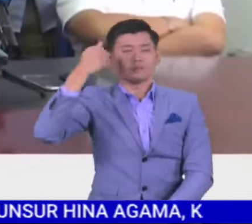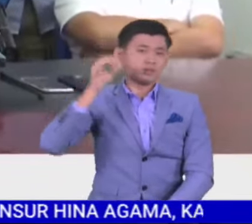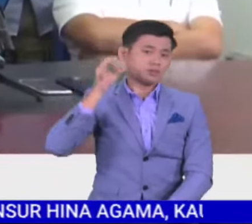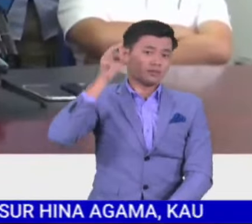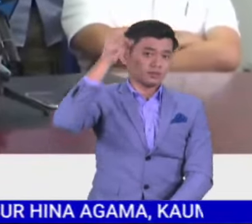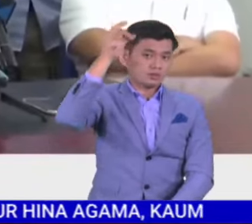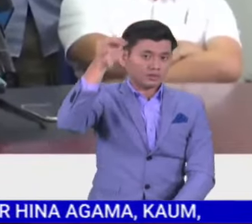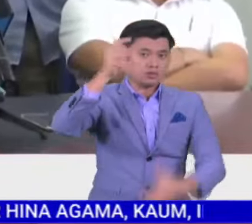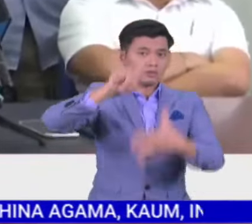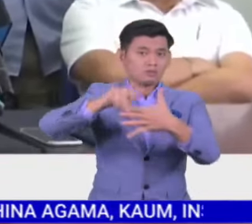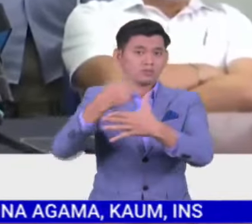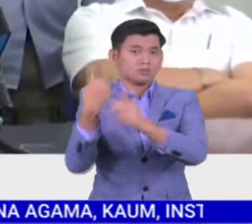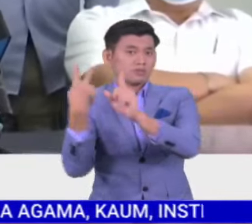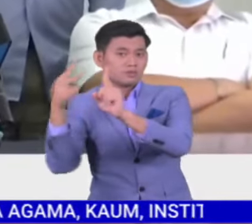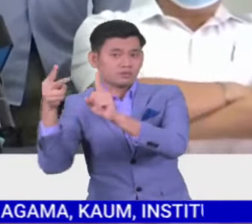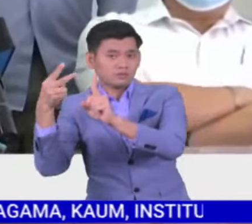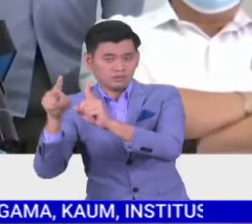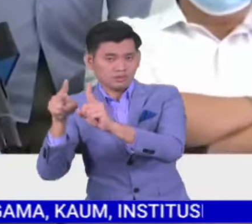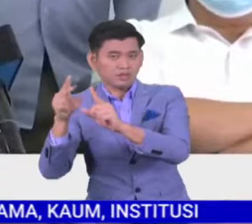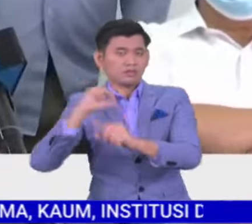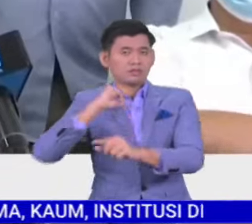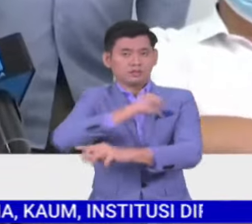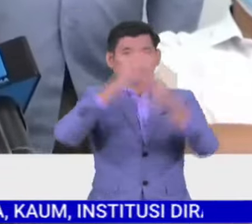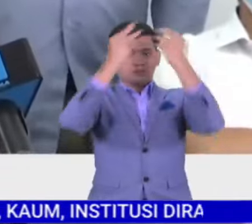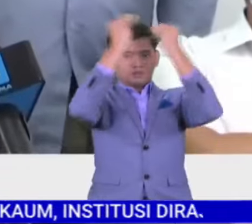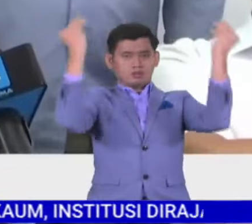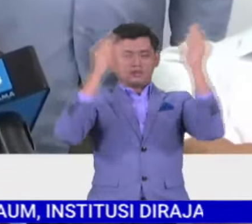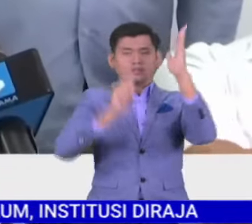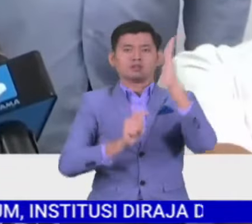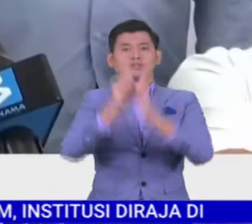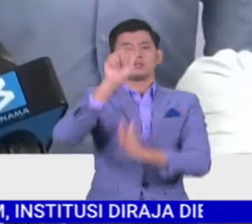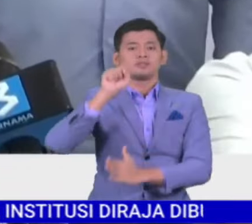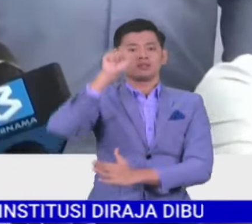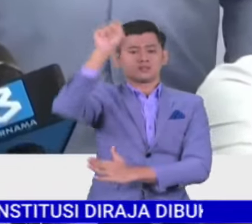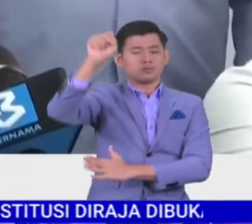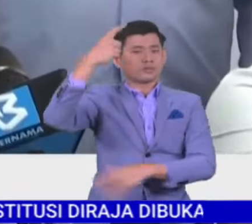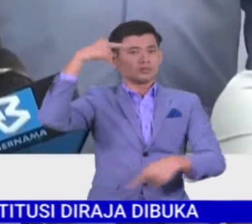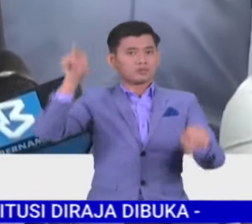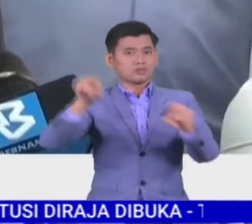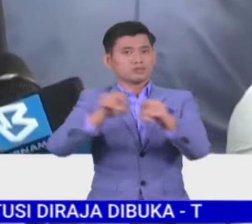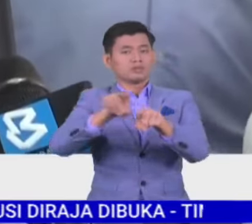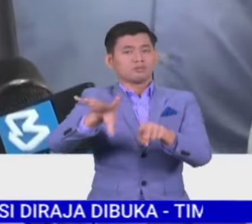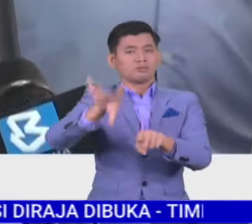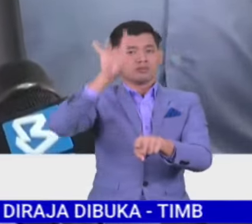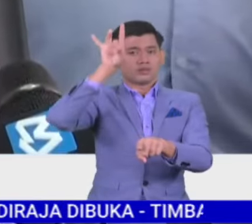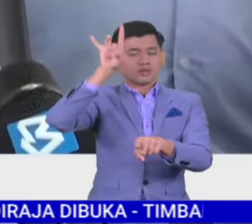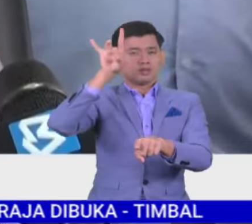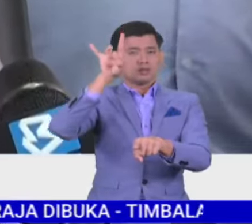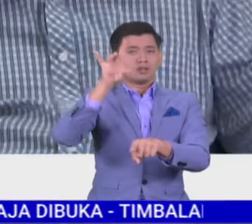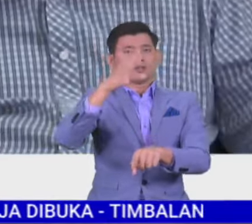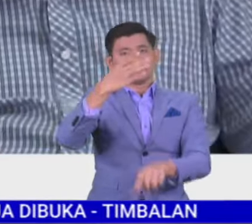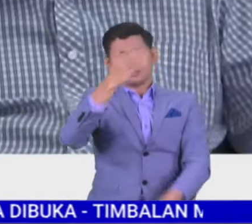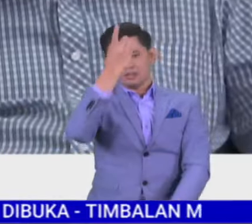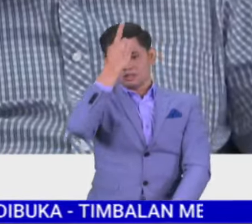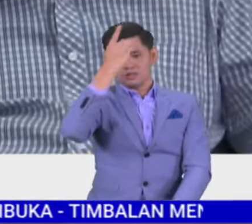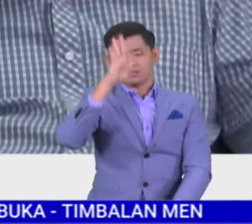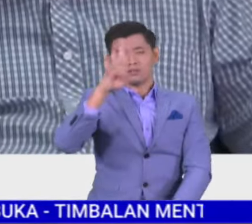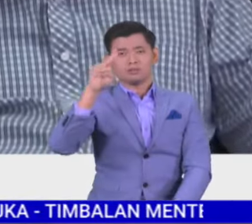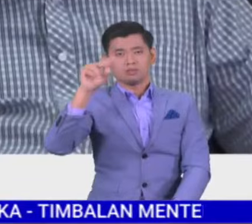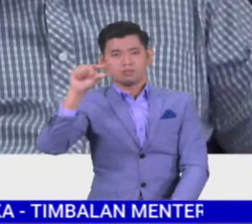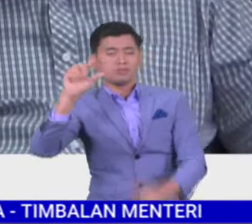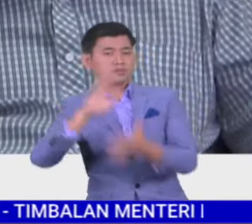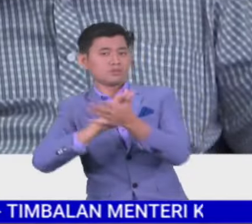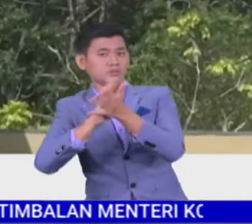desain 2020 ahli majelis tertinggi Safa 11 suara bersetuju melantik dan tubuh Muchtar sebagai pemangku presiden sofa sebelum